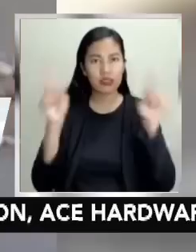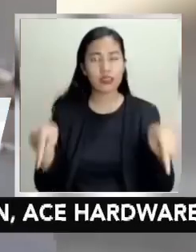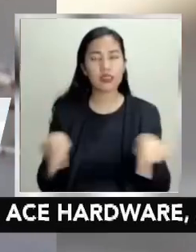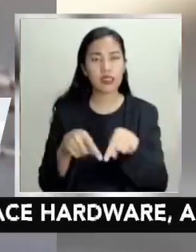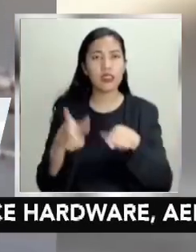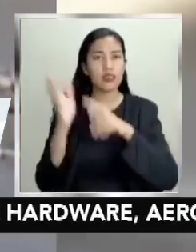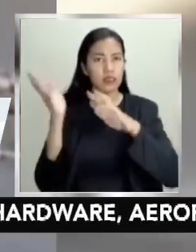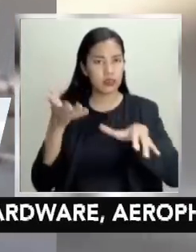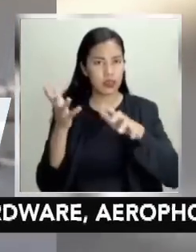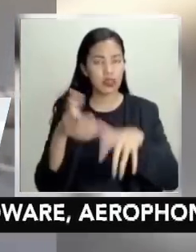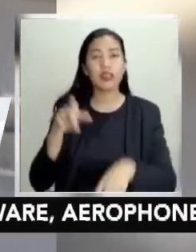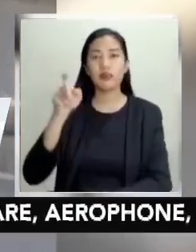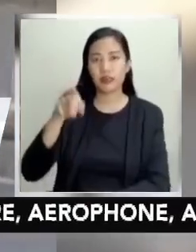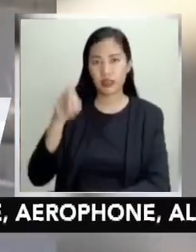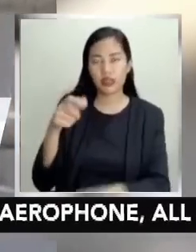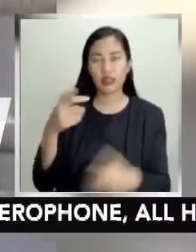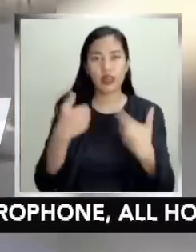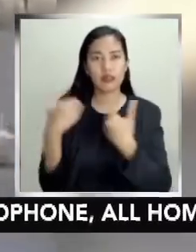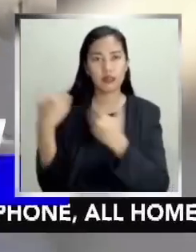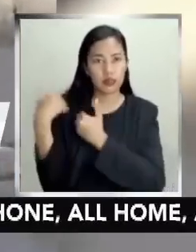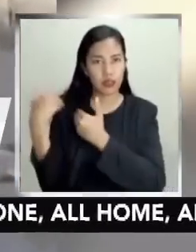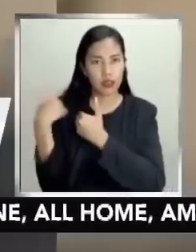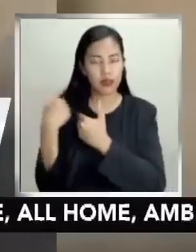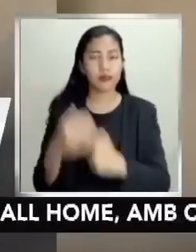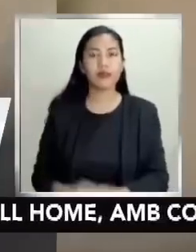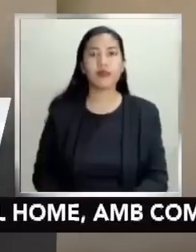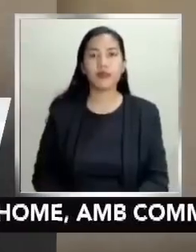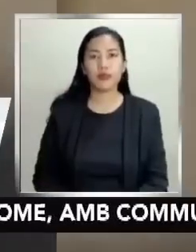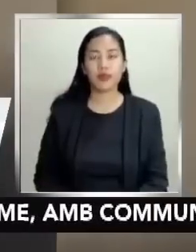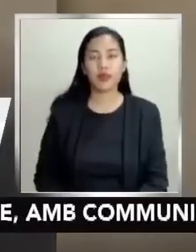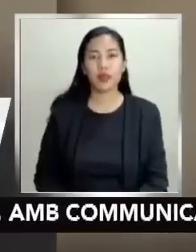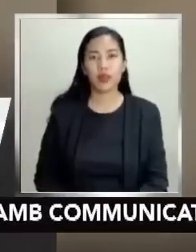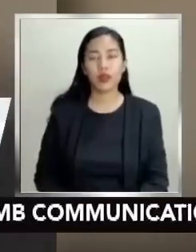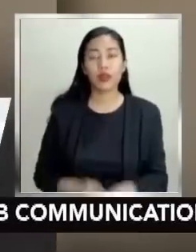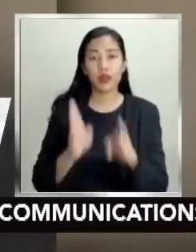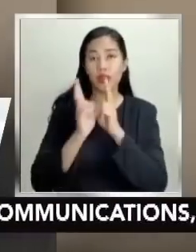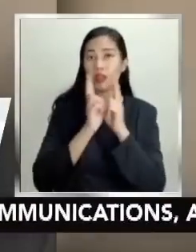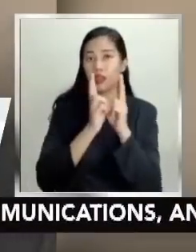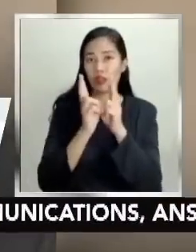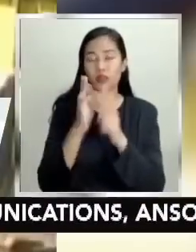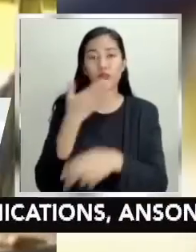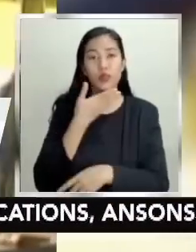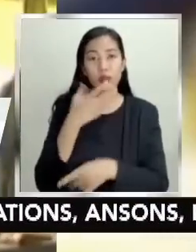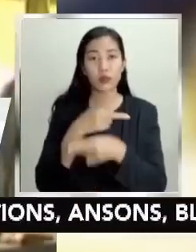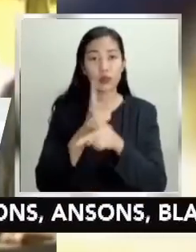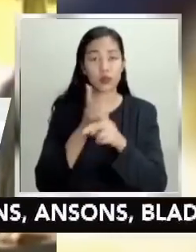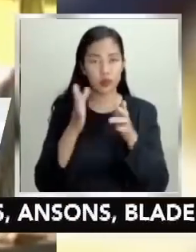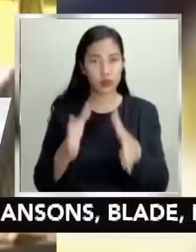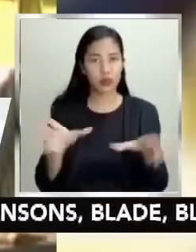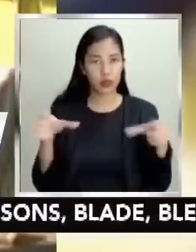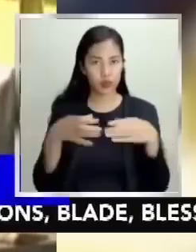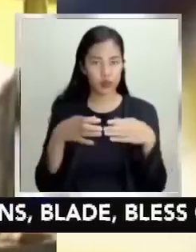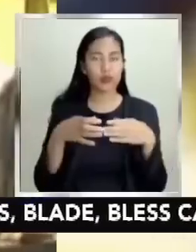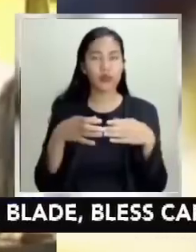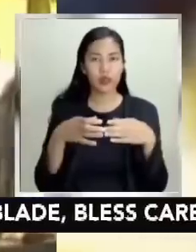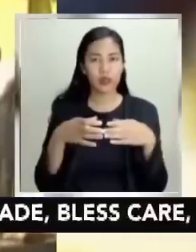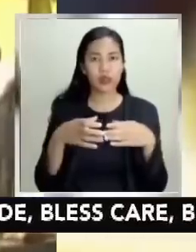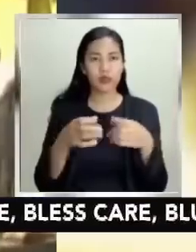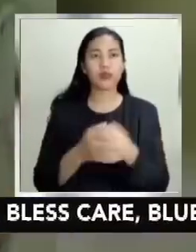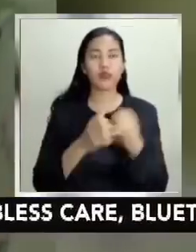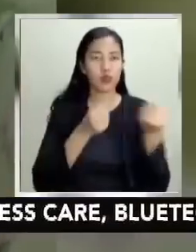muna. Suportado naman ng United Sugar Producers Federation of the Philippines o UNIFED ang pagkakatalaga. Maganda yun